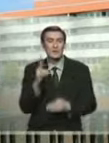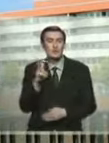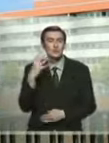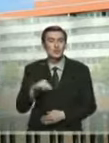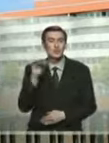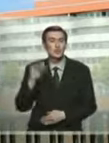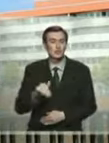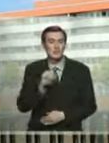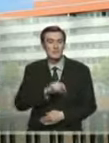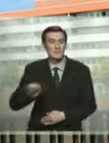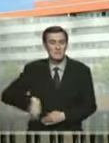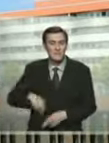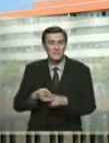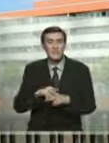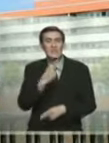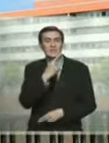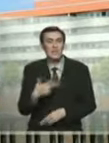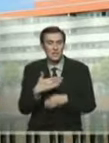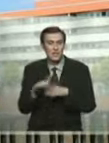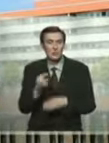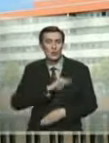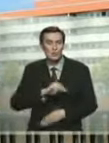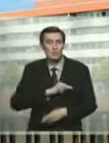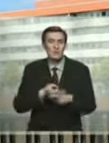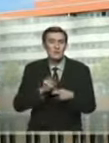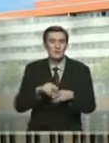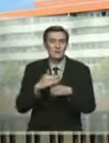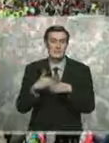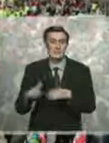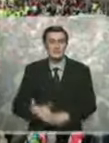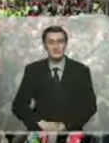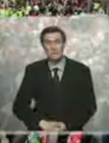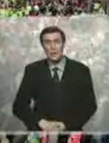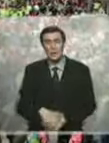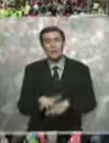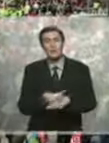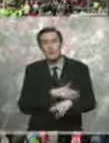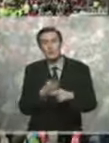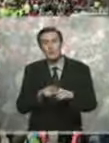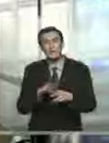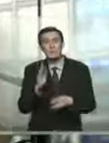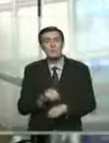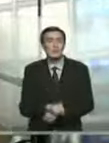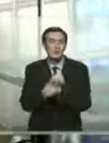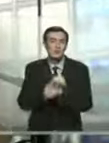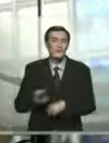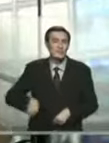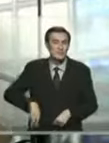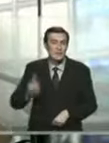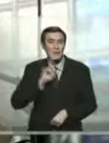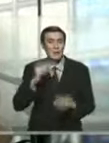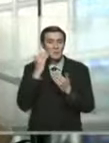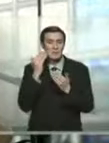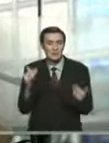воспитателей это одна треть специалистов которые работают в этой сфере как долго продлится забастовка воспитателя не знают даже